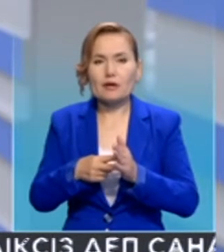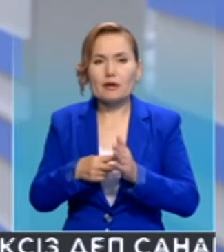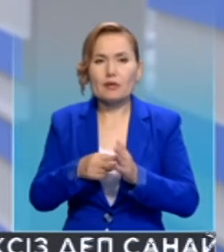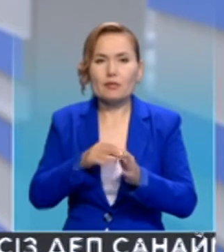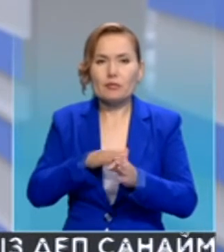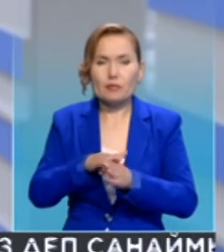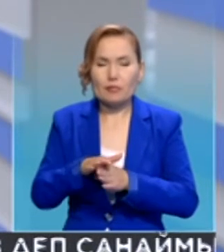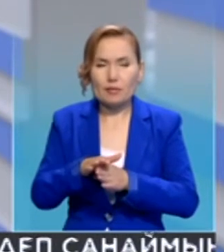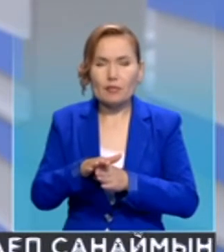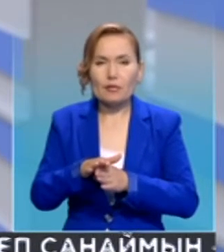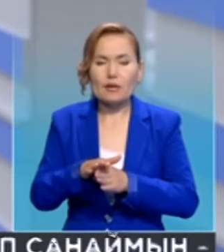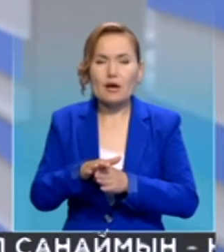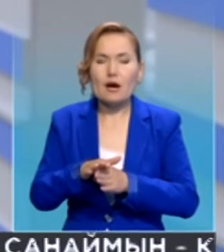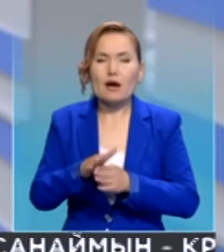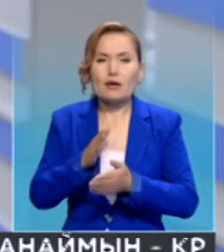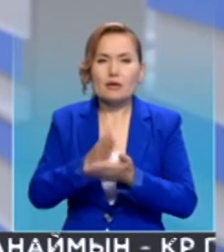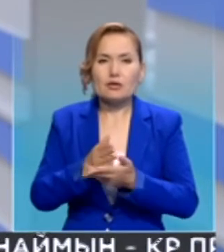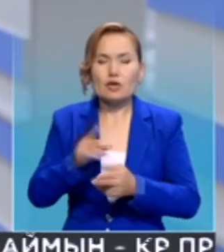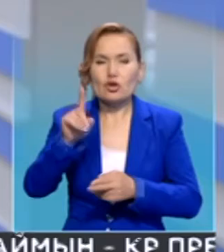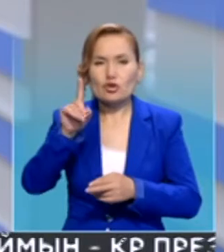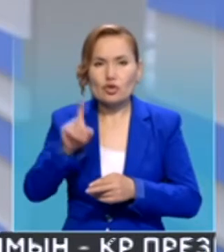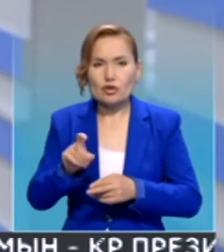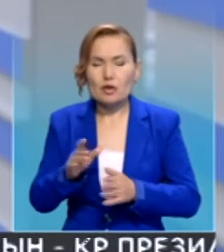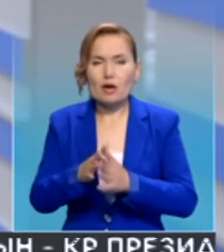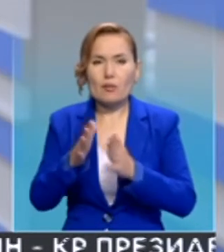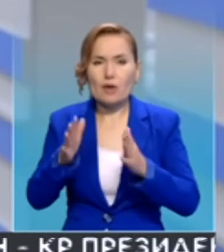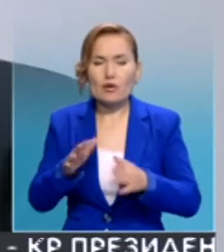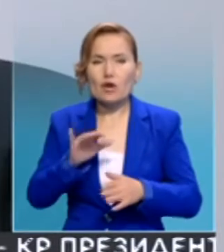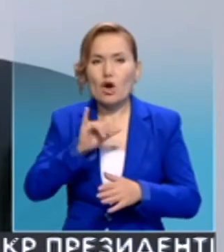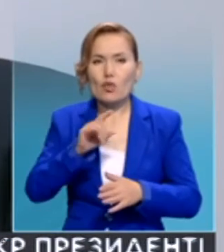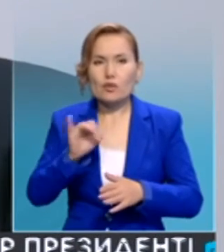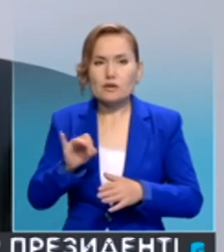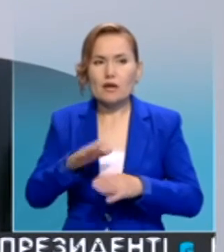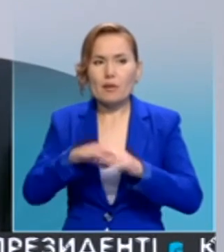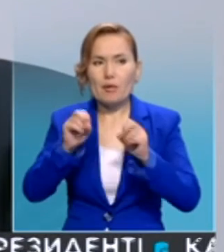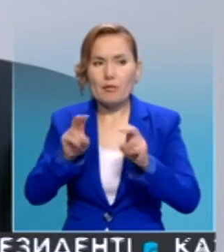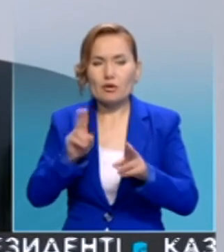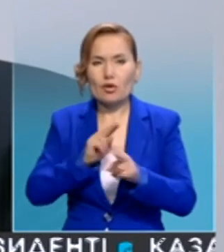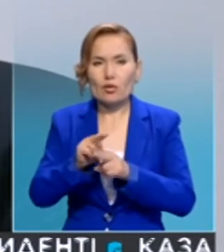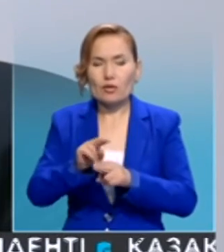қазір уже 100-ден астам өзі мамандарды